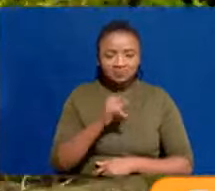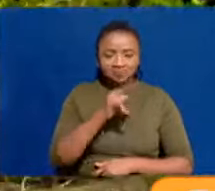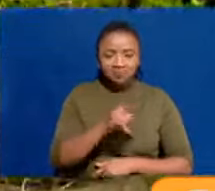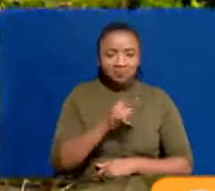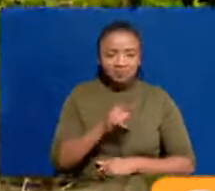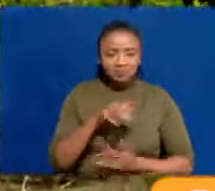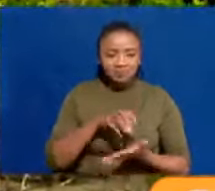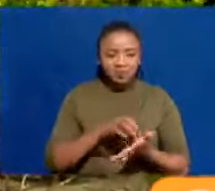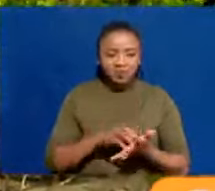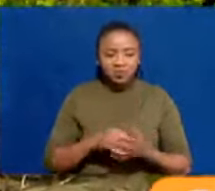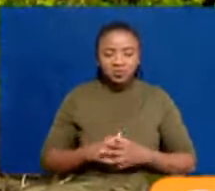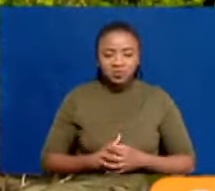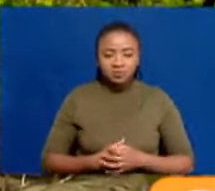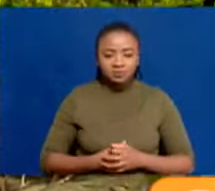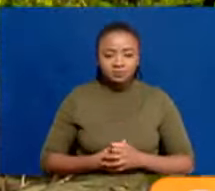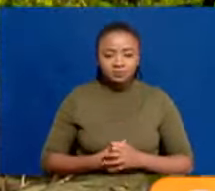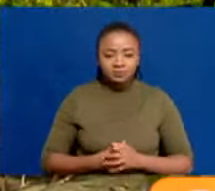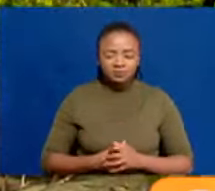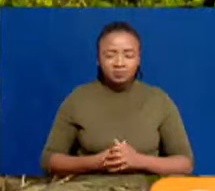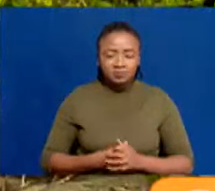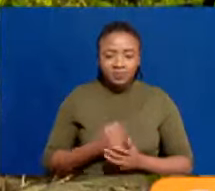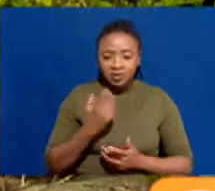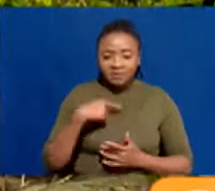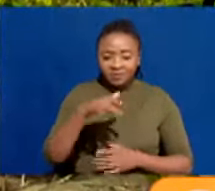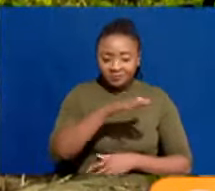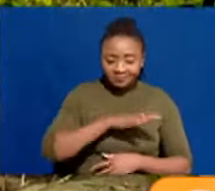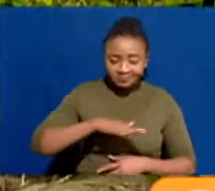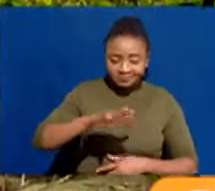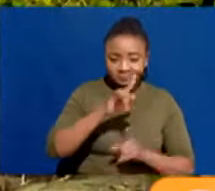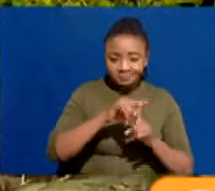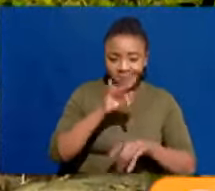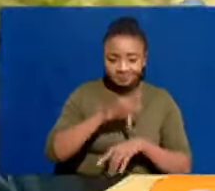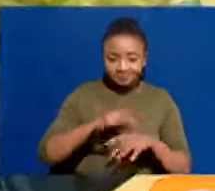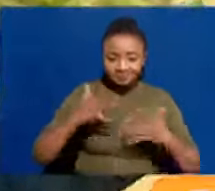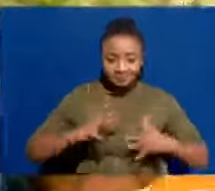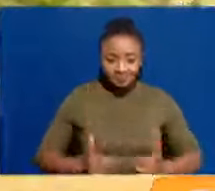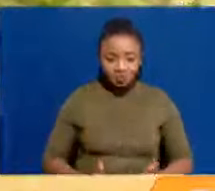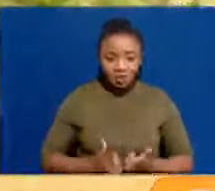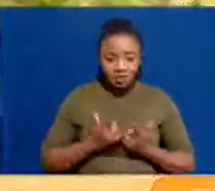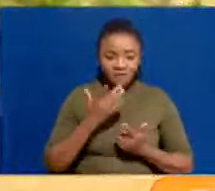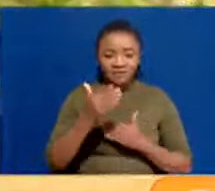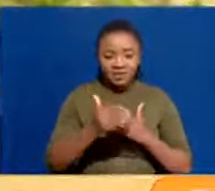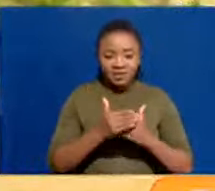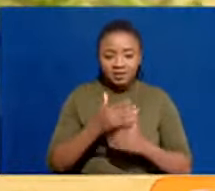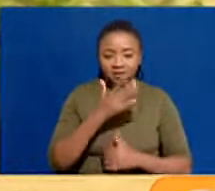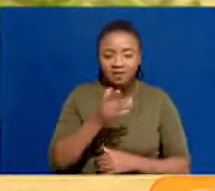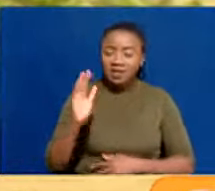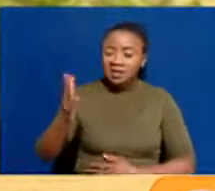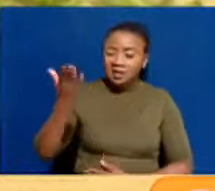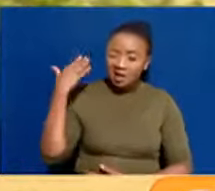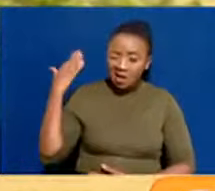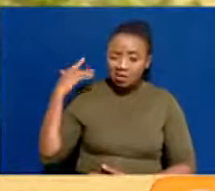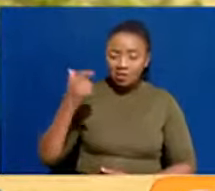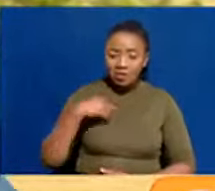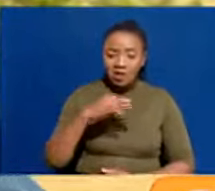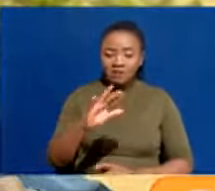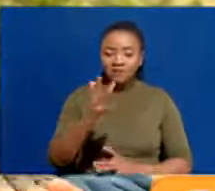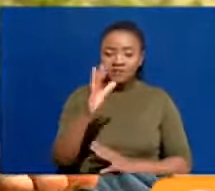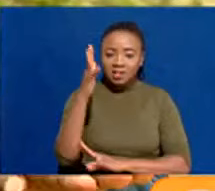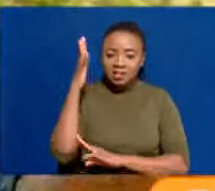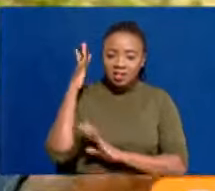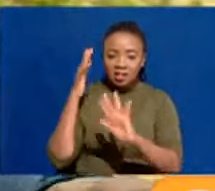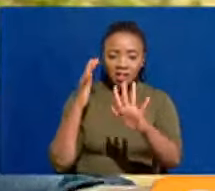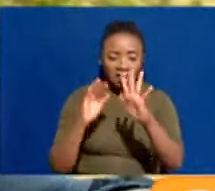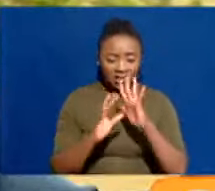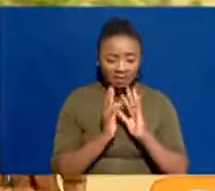lifeline for both the environment and the people living along its shores. Zamani kulikuwa kuna mikoko mingi, hata